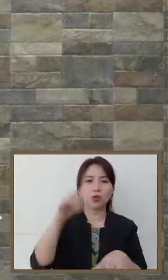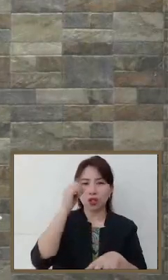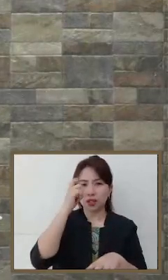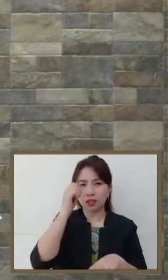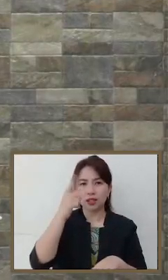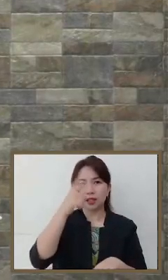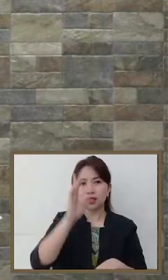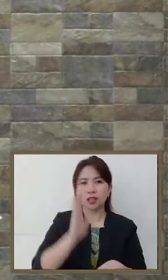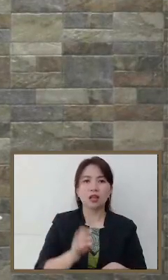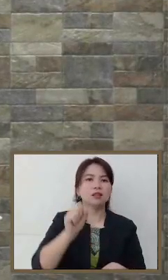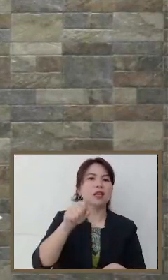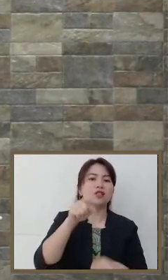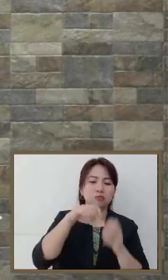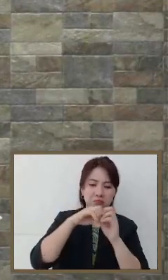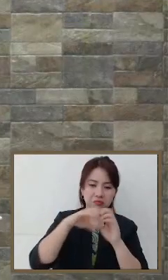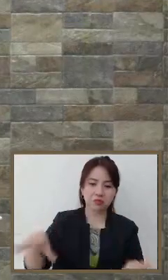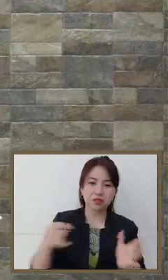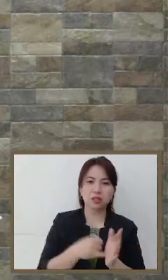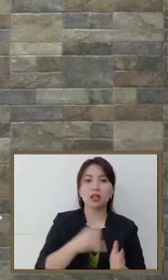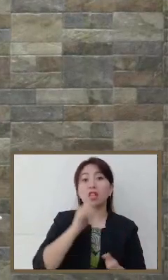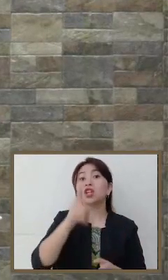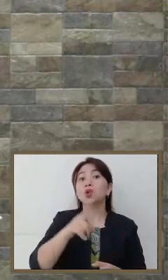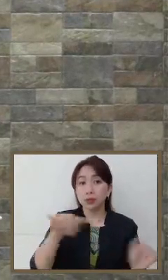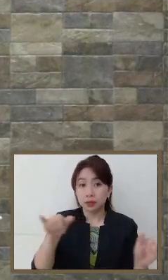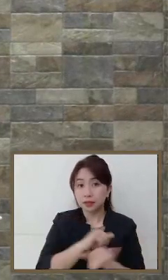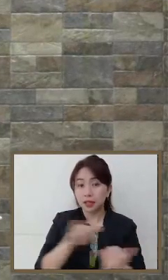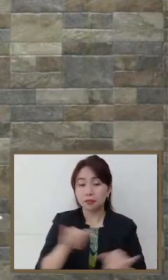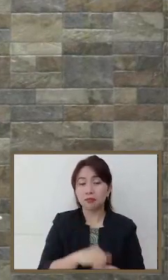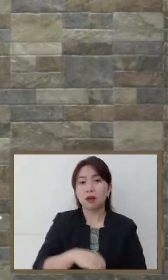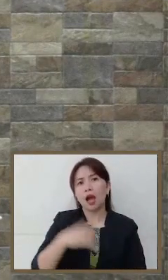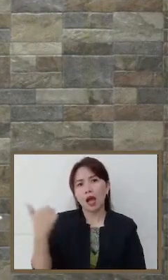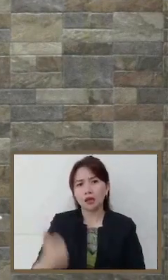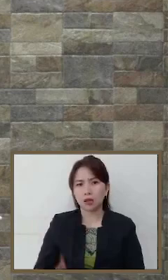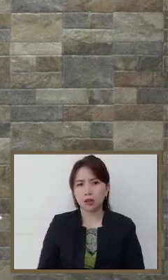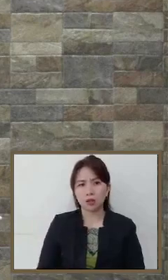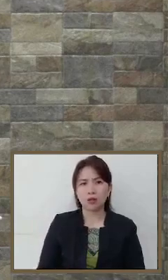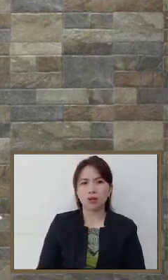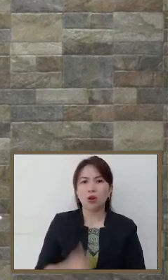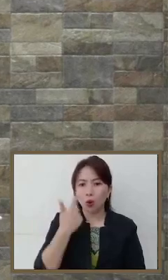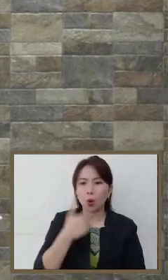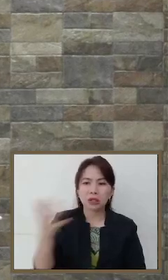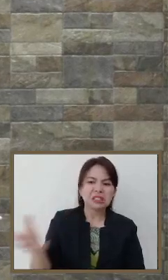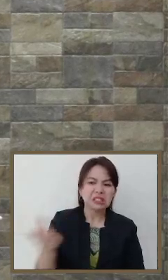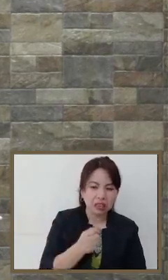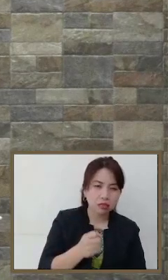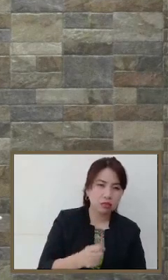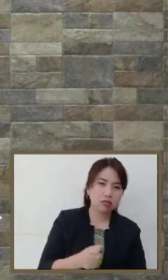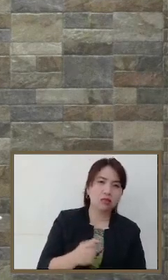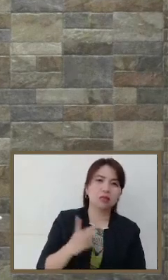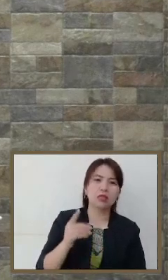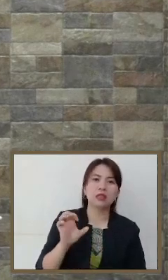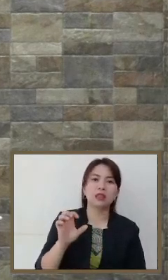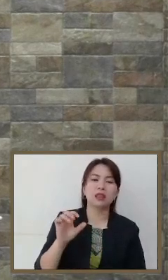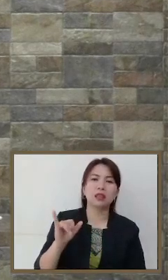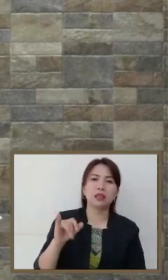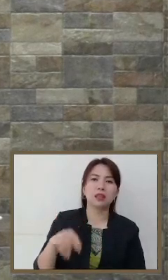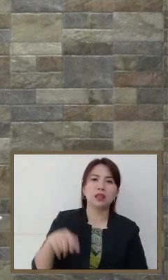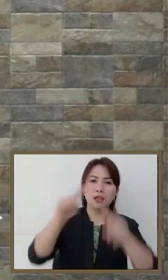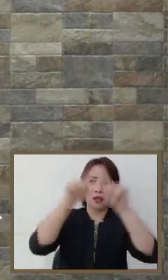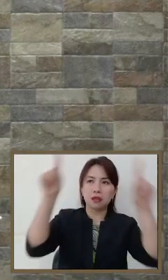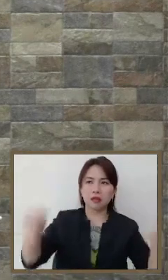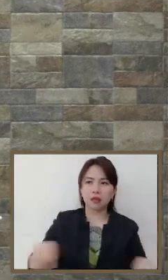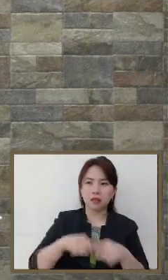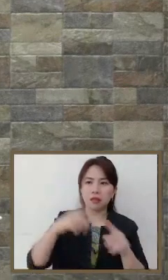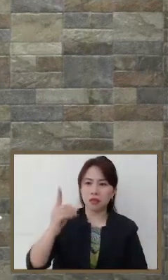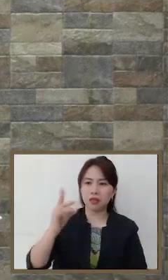na natutulad ka sa mga parang ano lang parang Kumuha lang ng diploma mga kapatid Wang